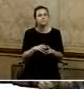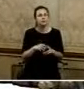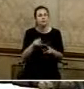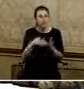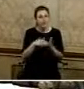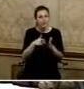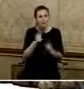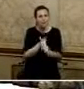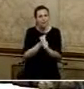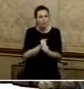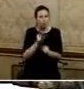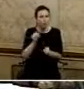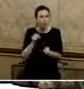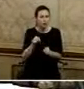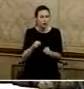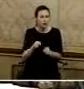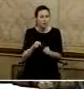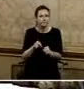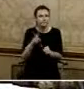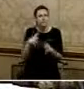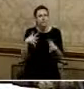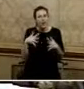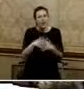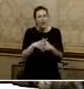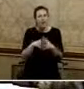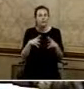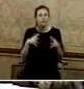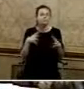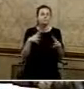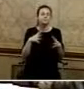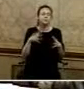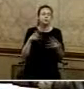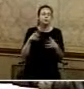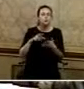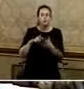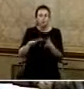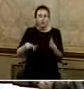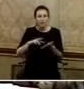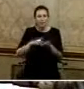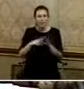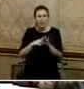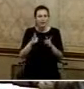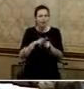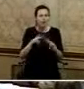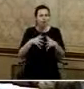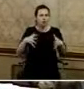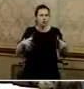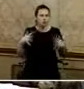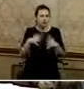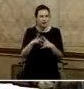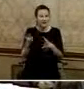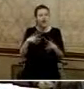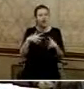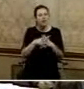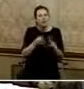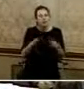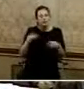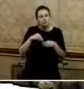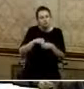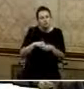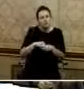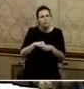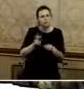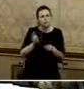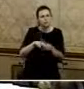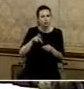treba podržati, dakle, to da grad urbanistički planira, širenje grada, da grad sudjeluje, odnosno, da sam